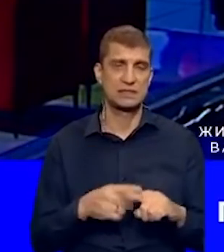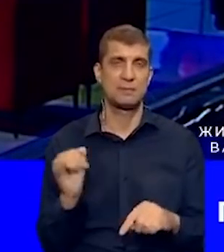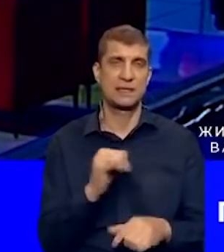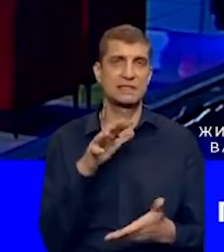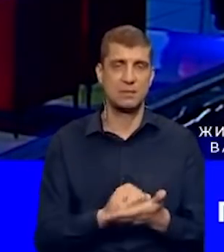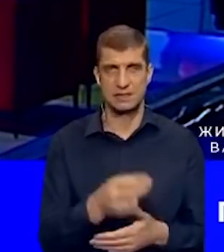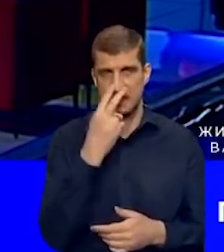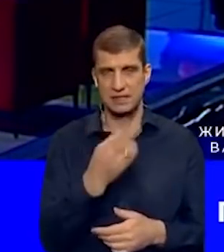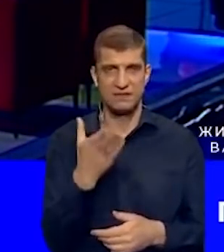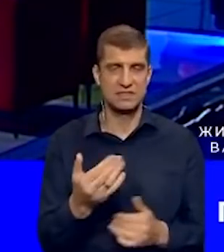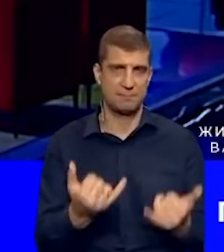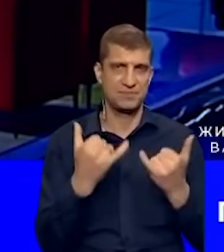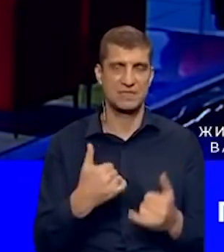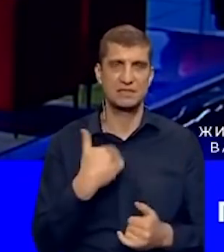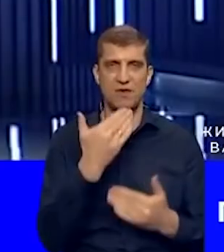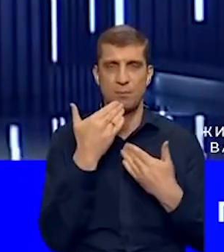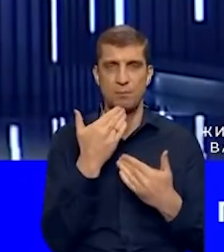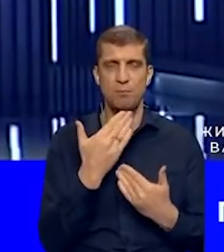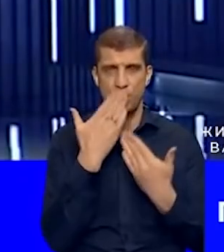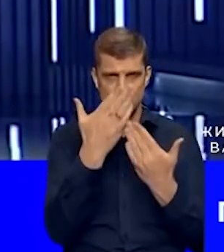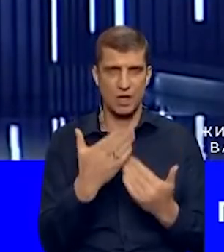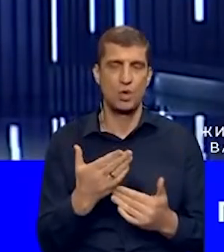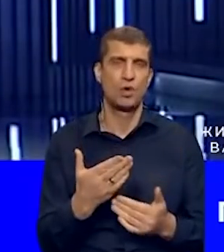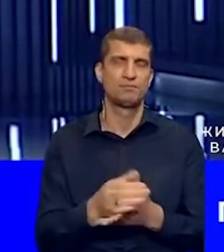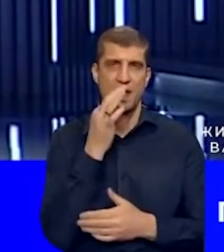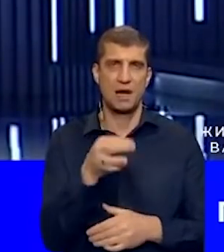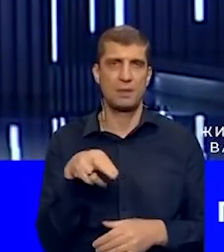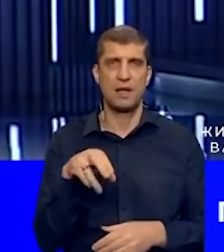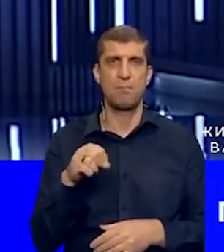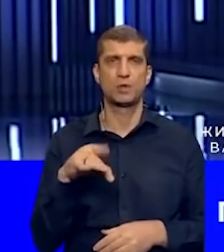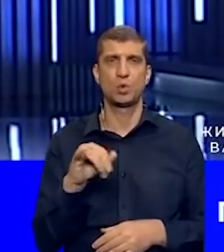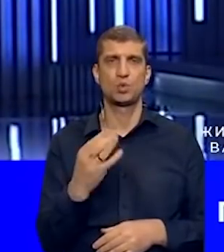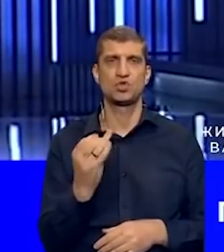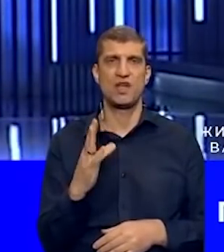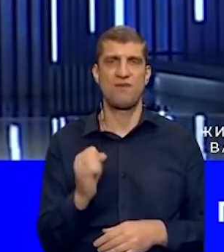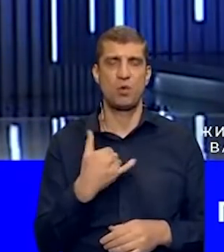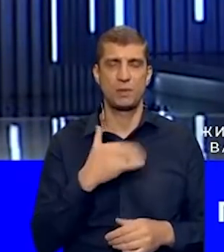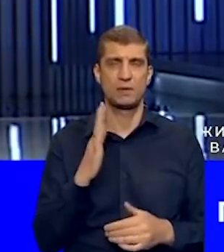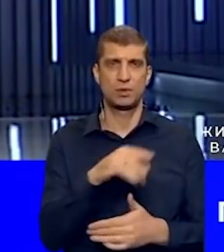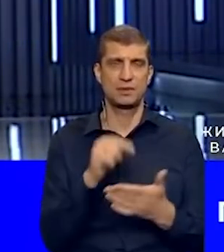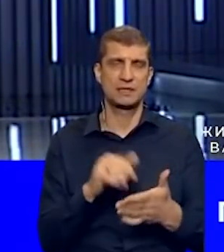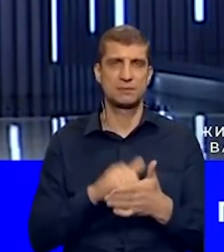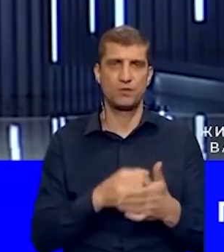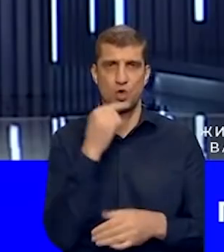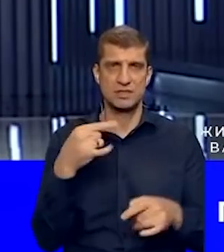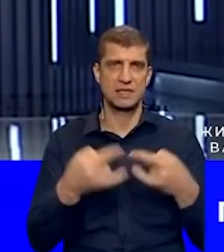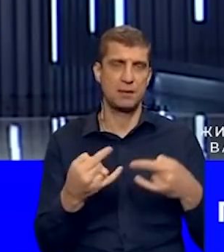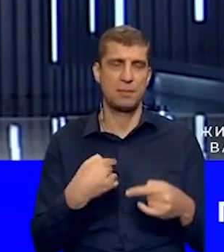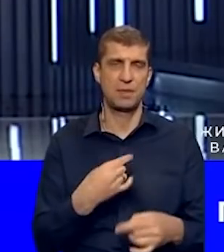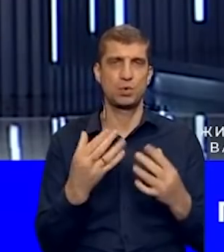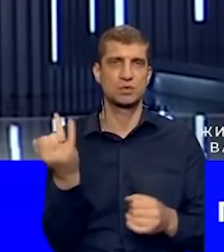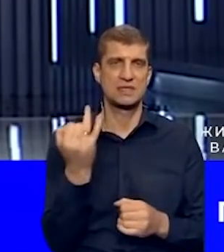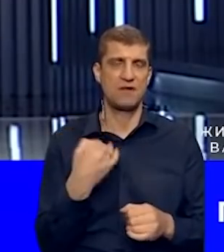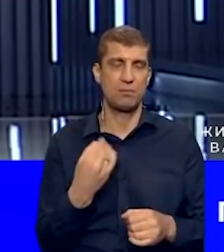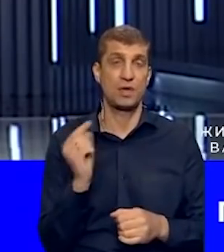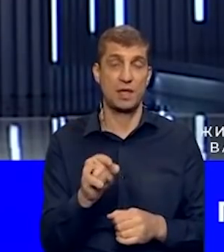Дивіться, зараз я вам прочитаю репліку Патрушева. І у мене буде питання з приводу російського телебачення. Мені просто цікаво, бо